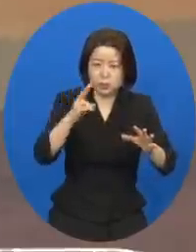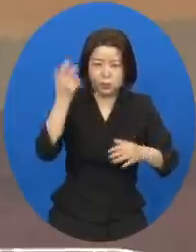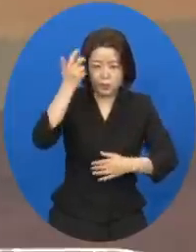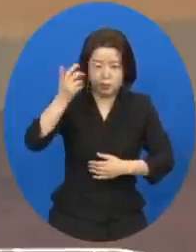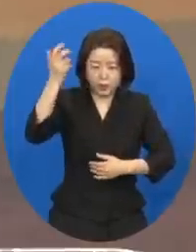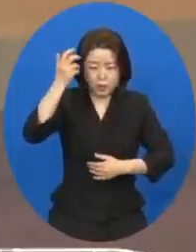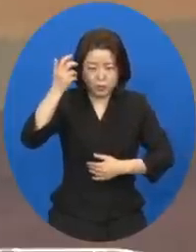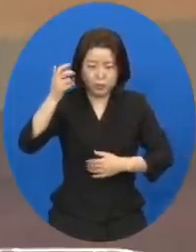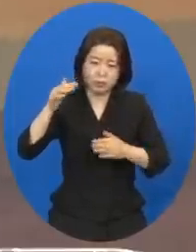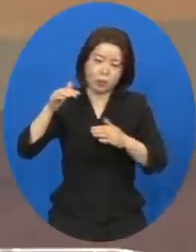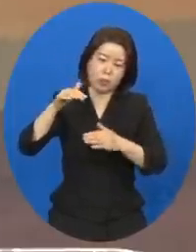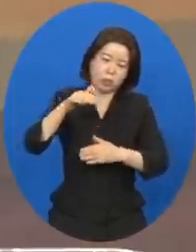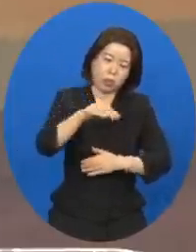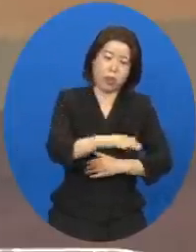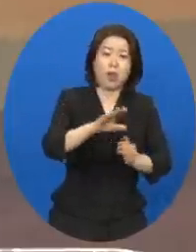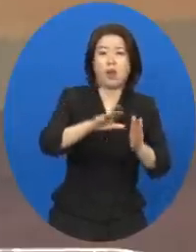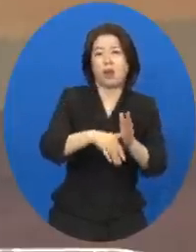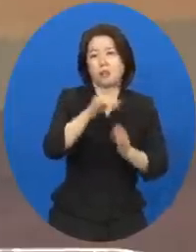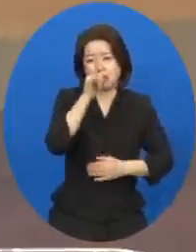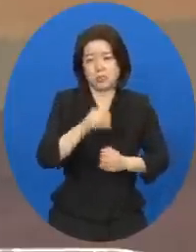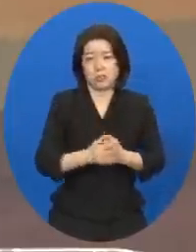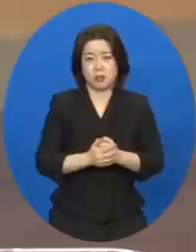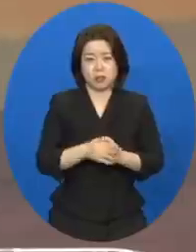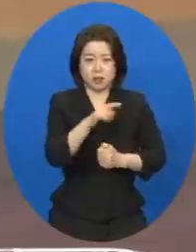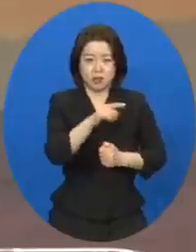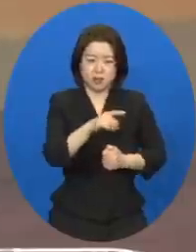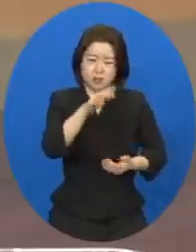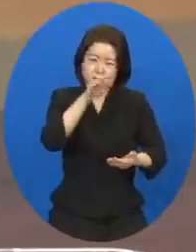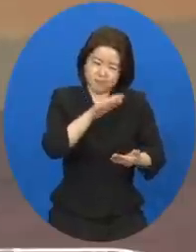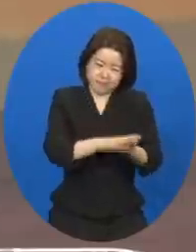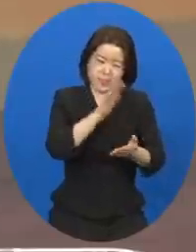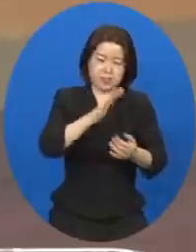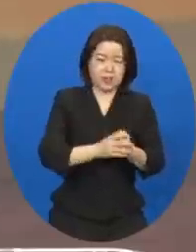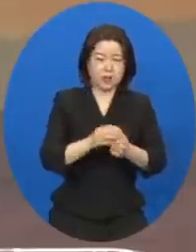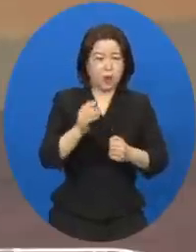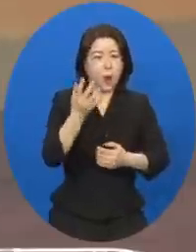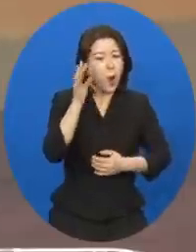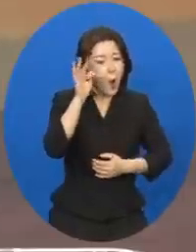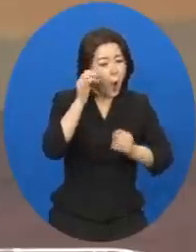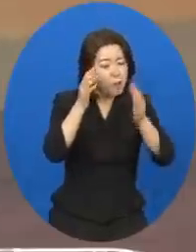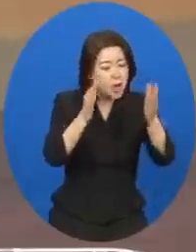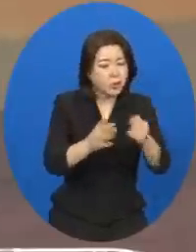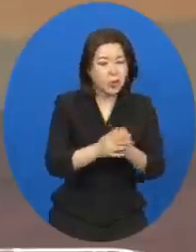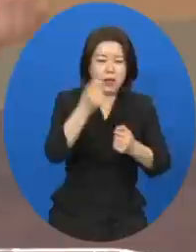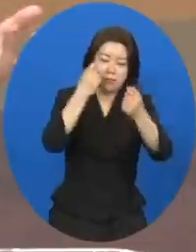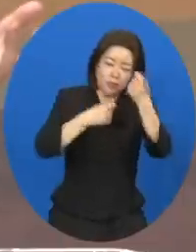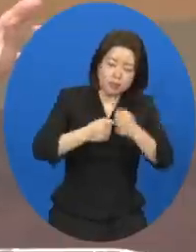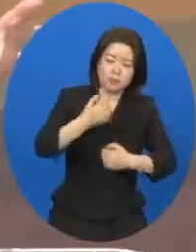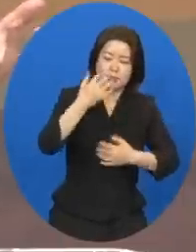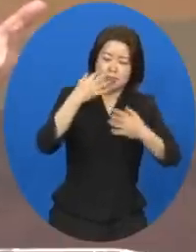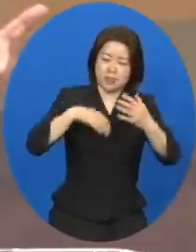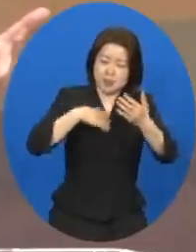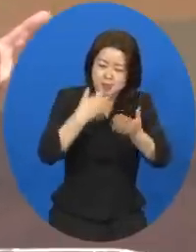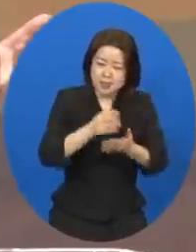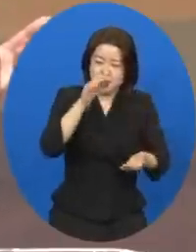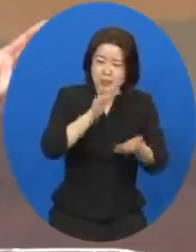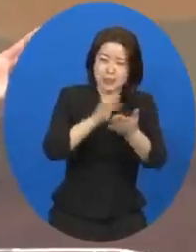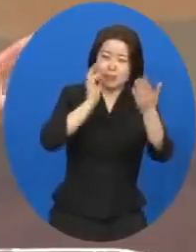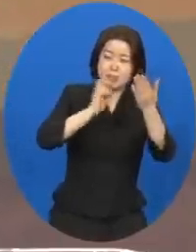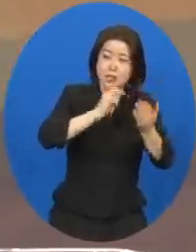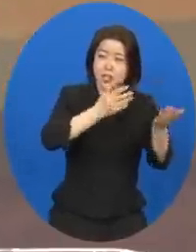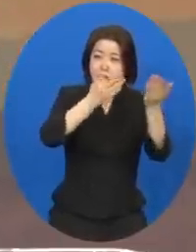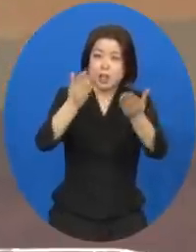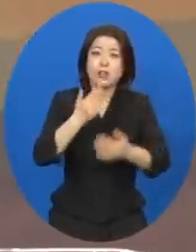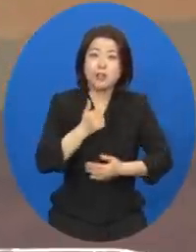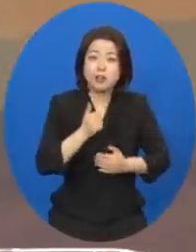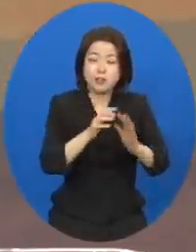영적으로 뒤집어져 버려요. 한동안에는 눈물 콧물 흘리면서 기도하고 뜨겁게 찬양하던 사람이